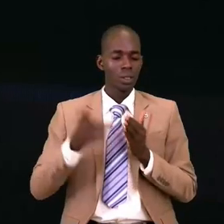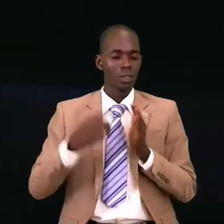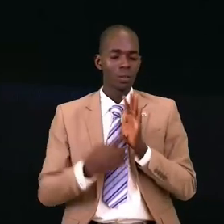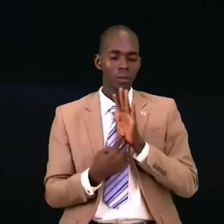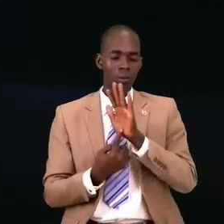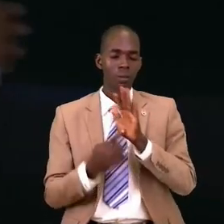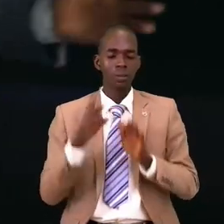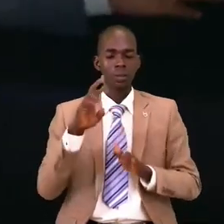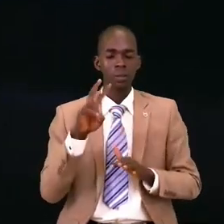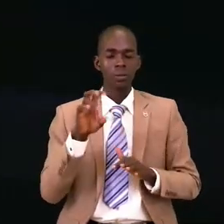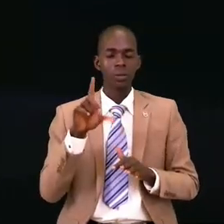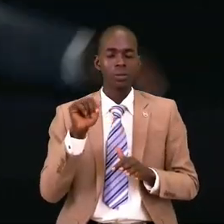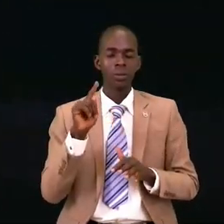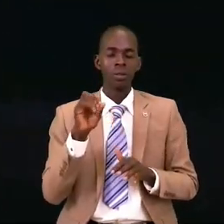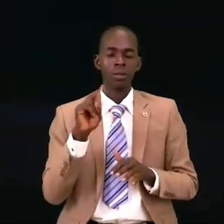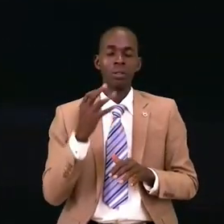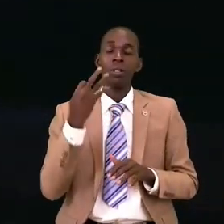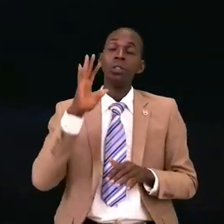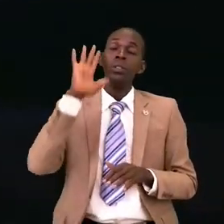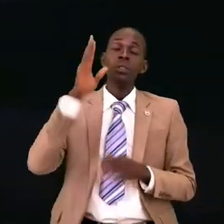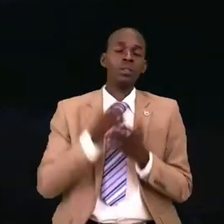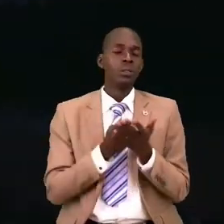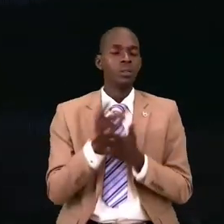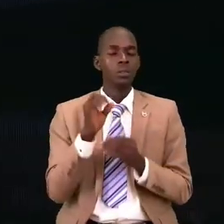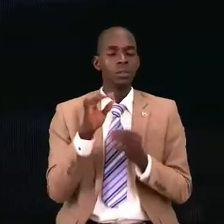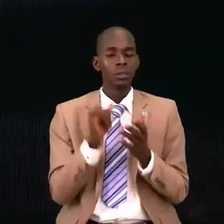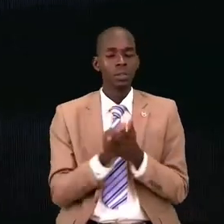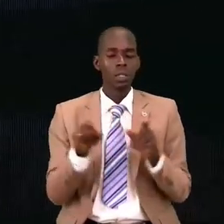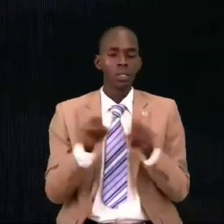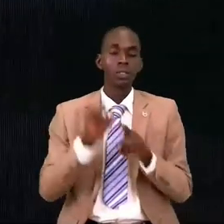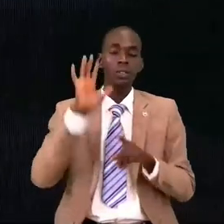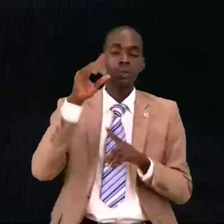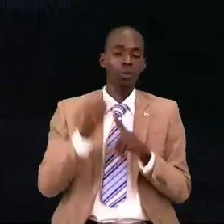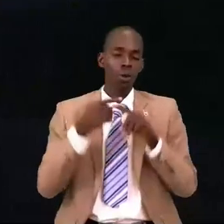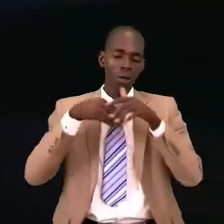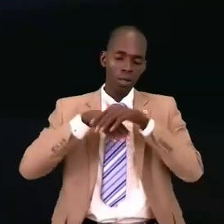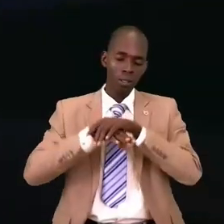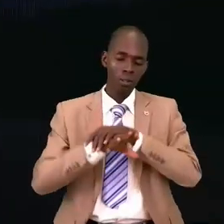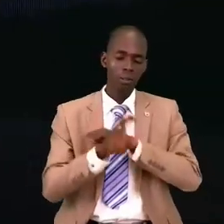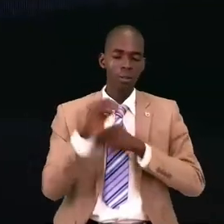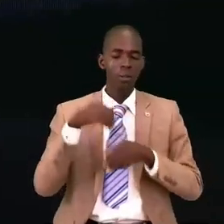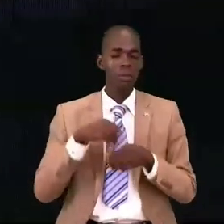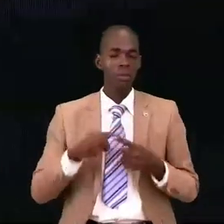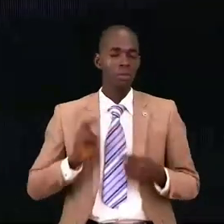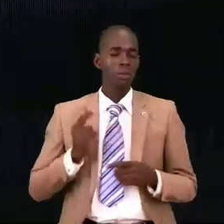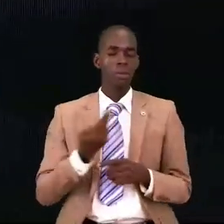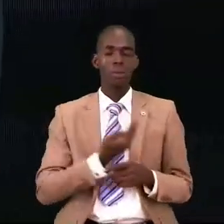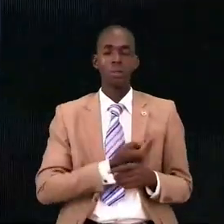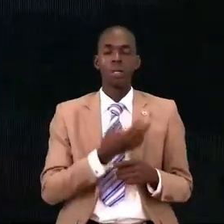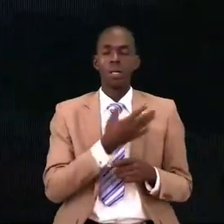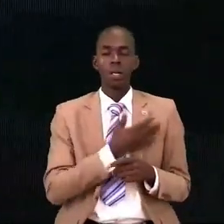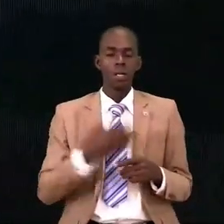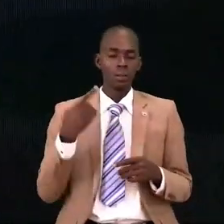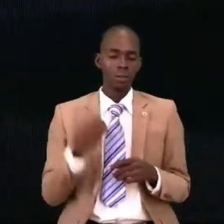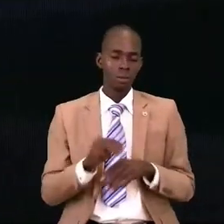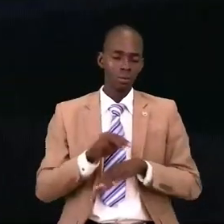parole entre et que le ministère s'élargit, la force, la puissance